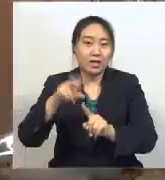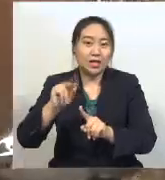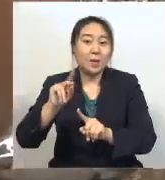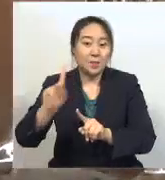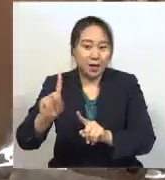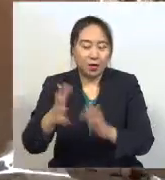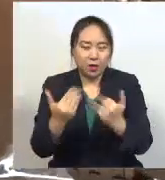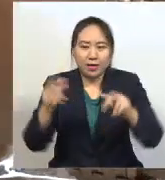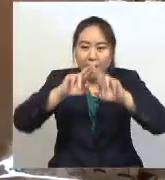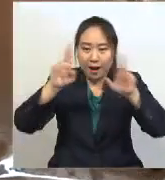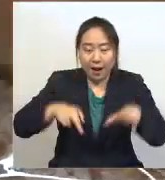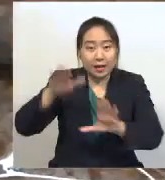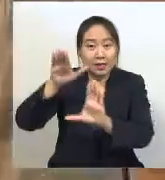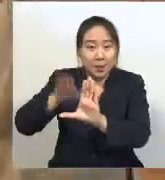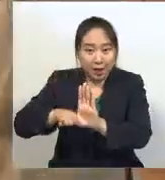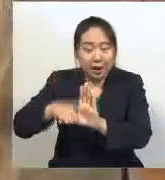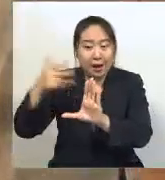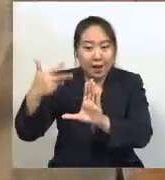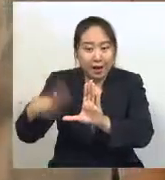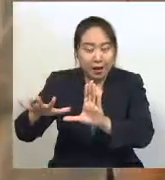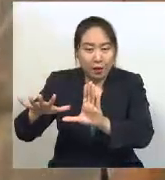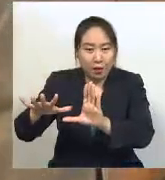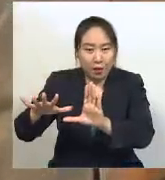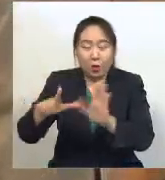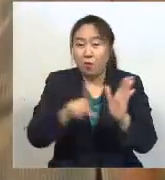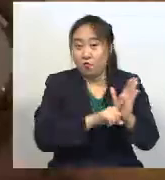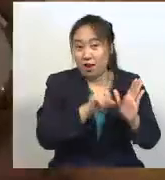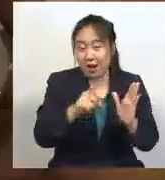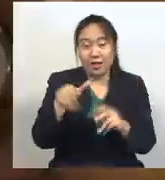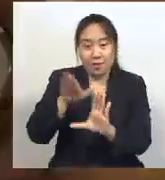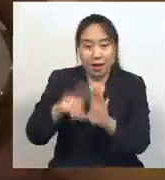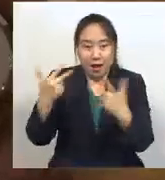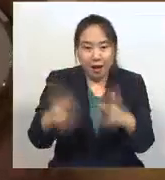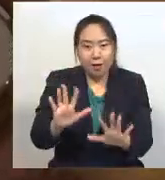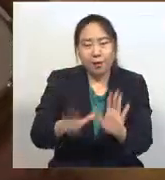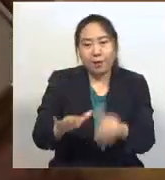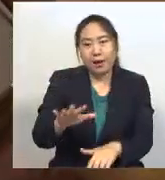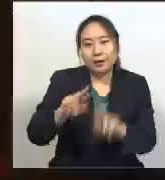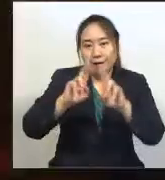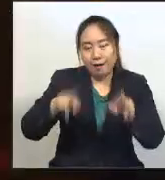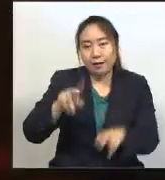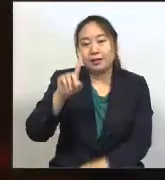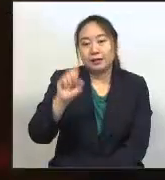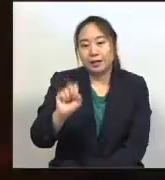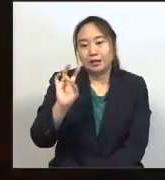ะส่วนร้านค้าที่ลงทะเบียนเข้าร่วมมาตรการชิมช็อปใช้ในเฟสแรกจำนวนกว่า